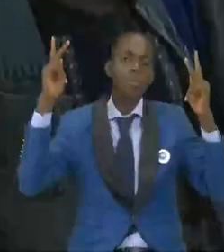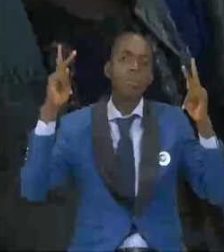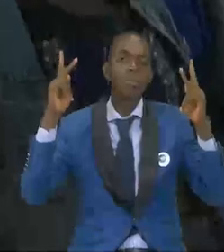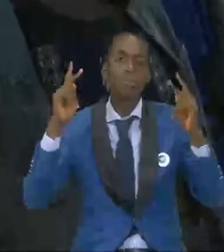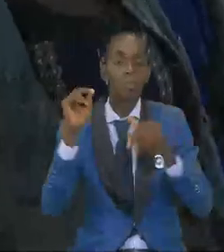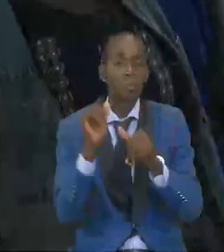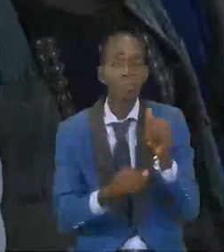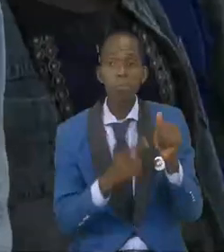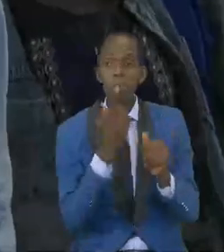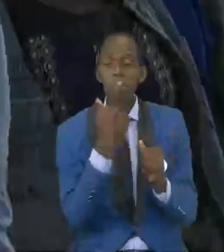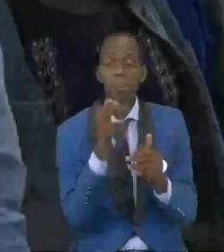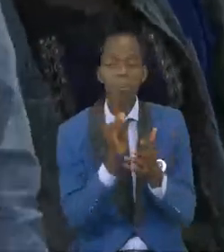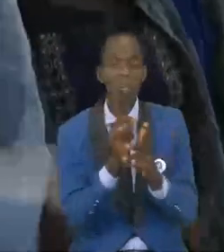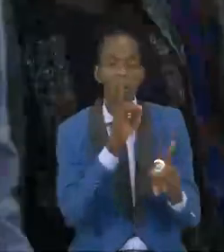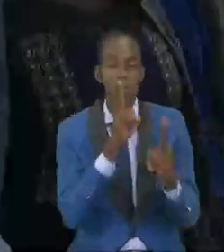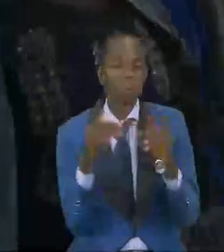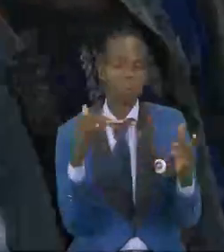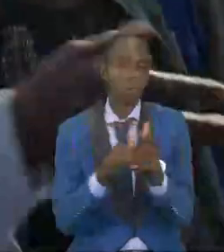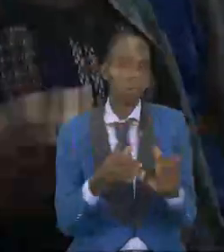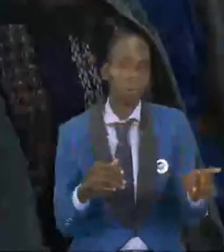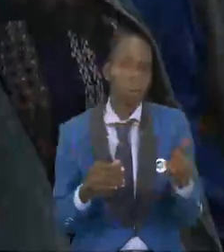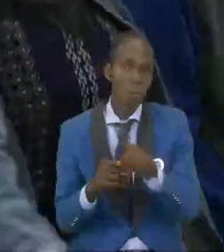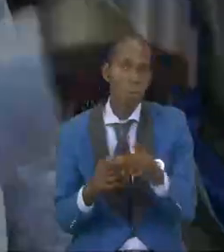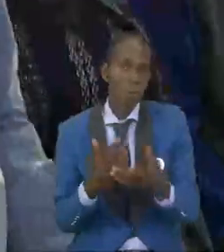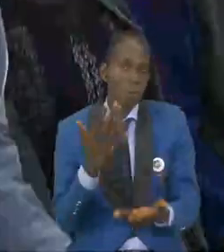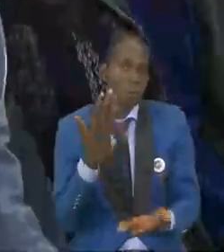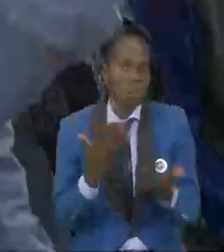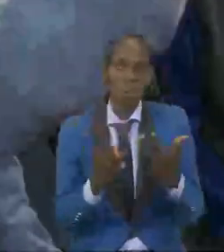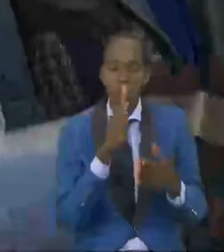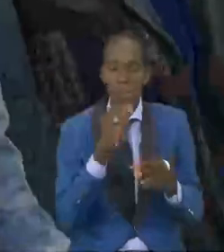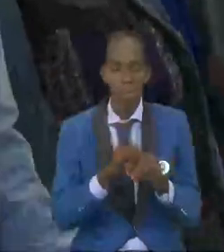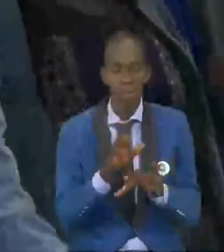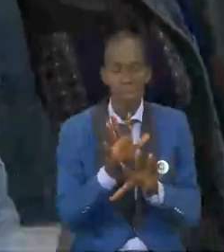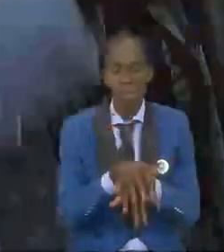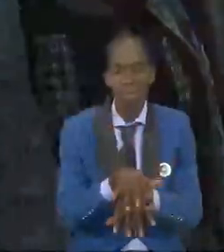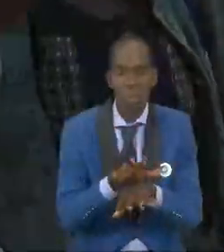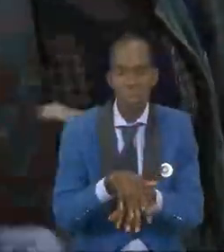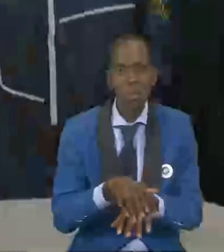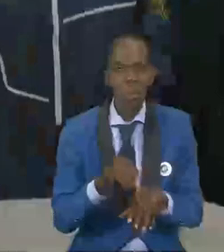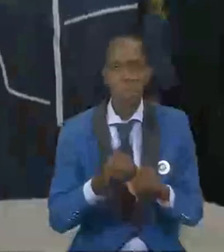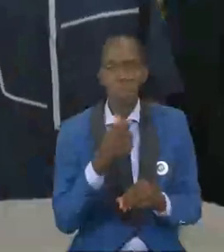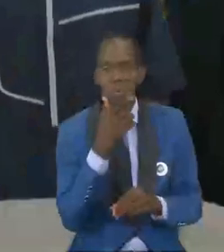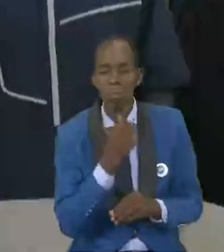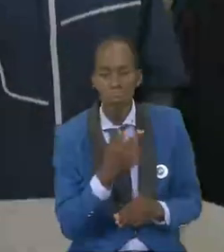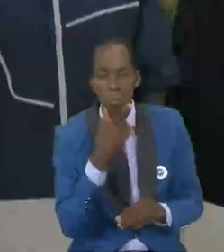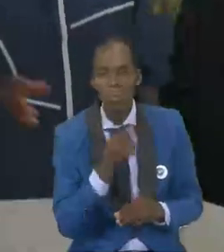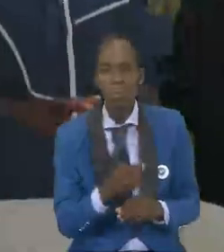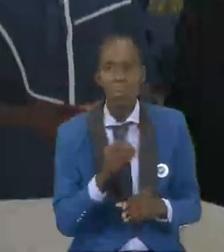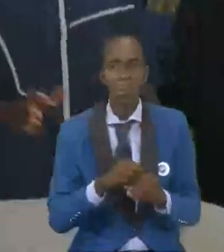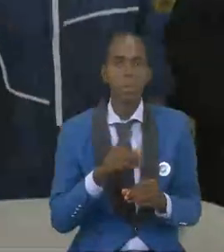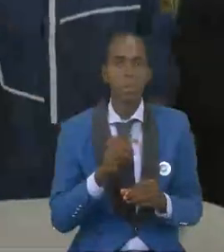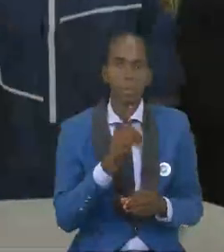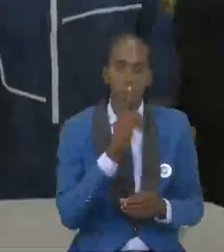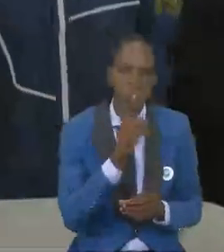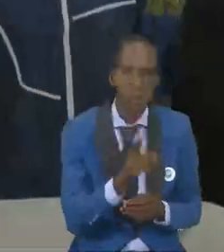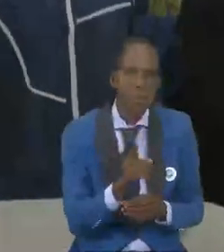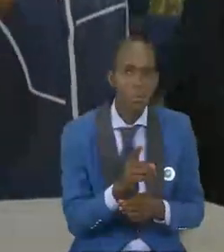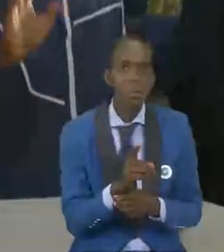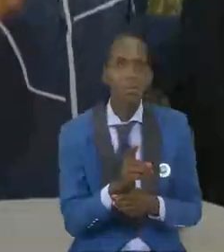prospérer toute bouche toute gueule qui parlera contre toi que ce soit pas